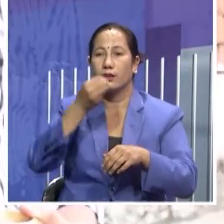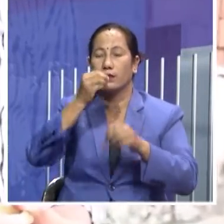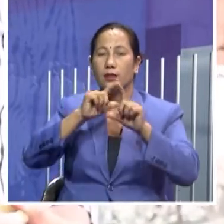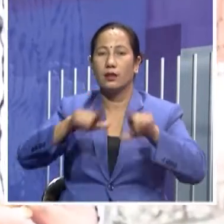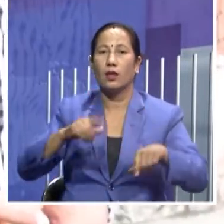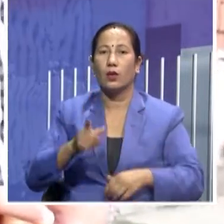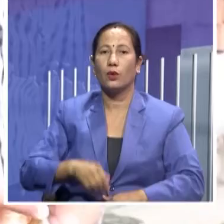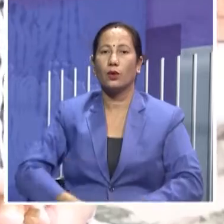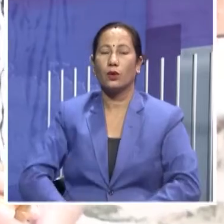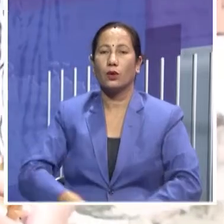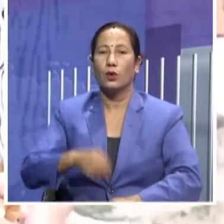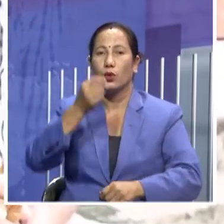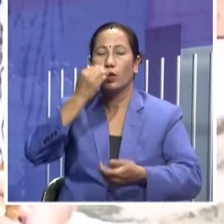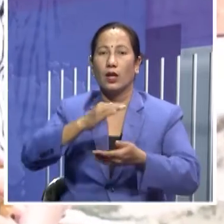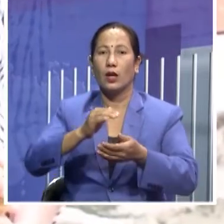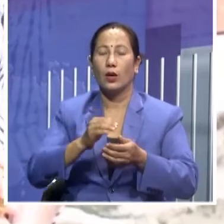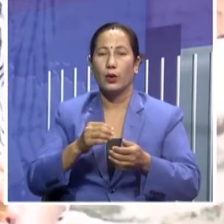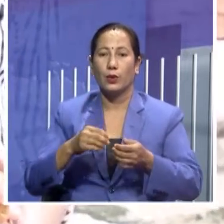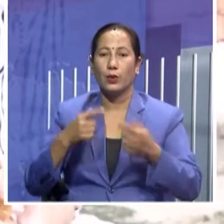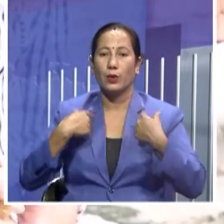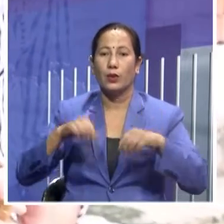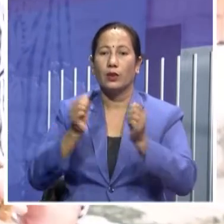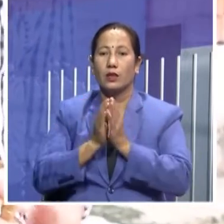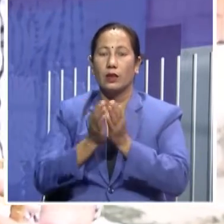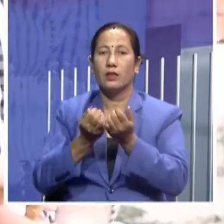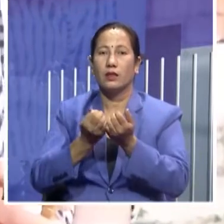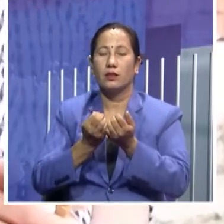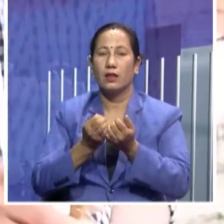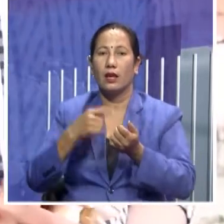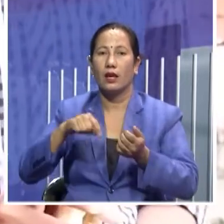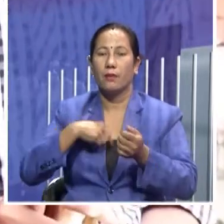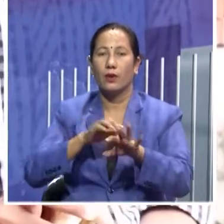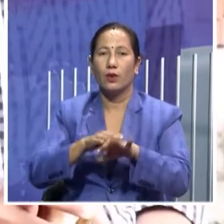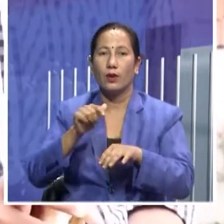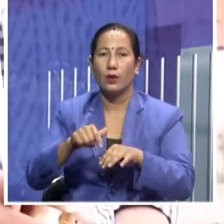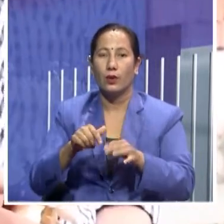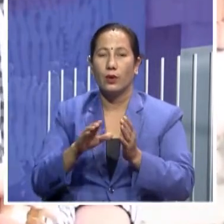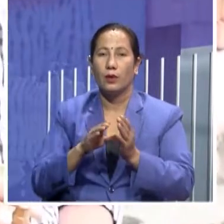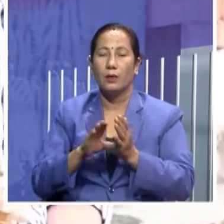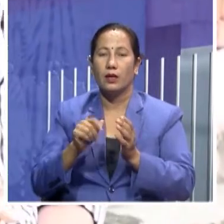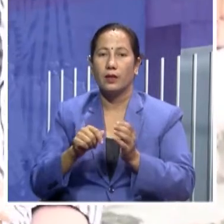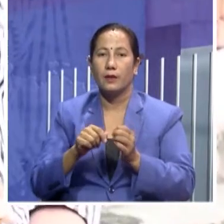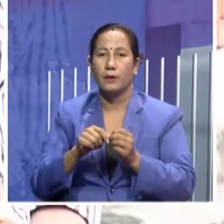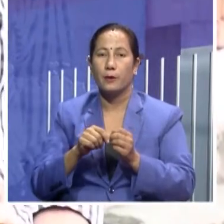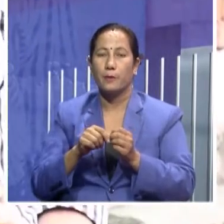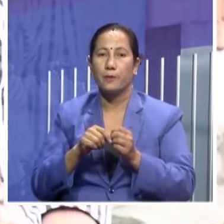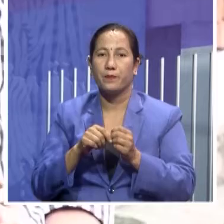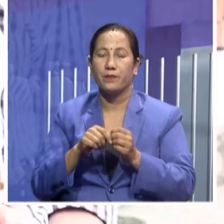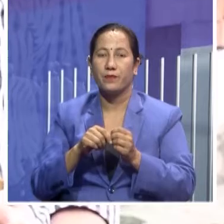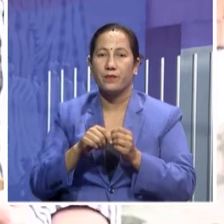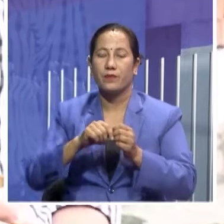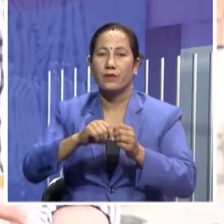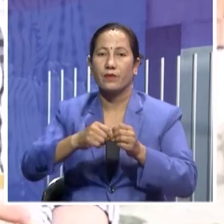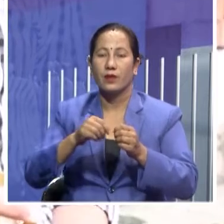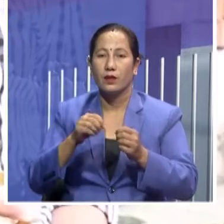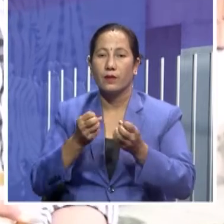हो। छोराहरूको दीर्घायु उज्जवल भविष्यको कामना गर्दै आमाहरूले यो व्रत बस्छन् अनि तीनछट्टी